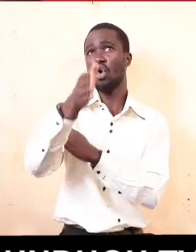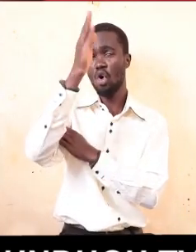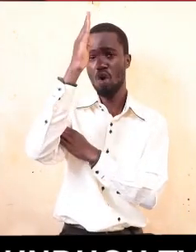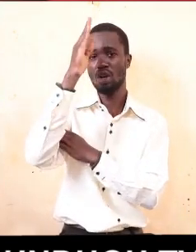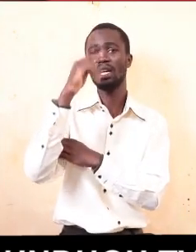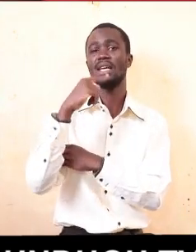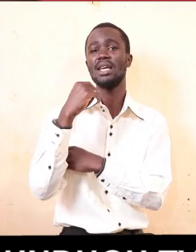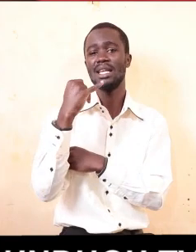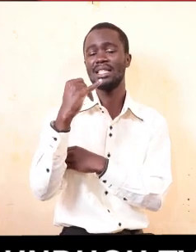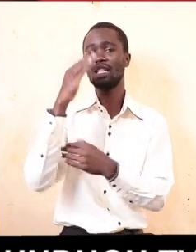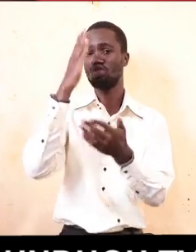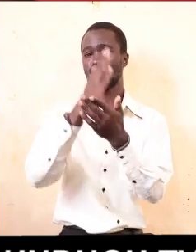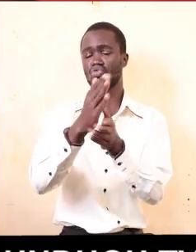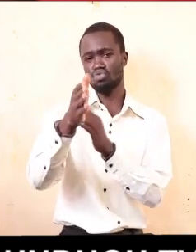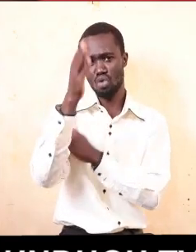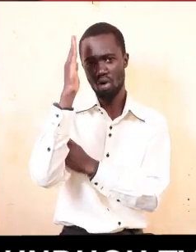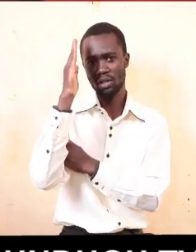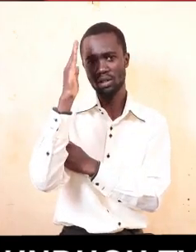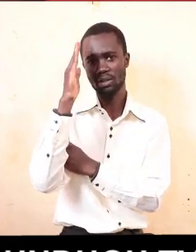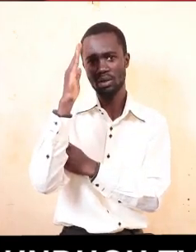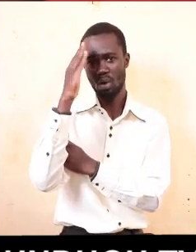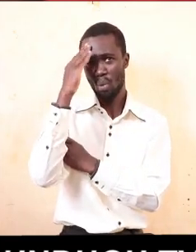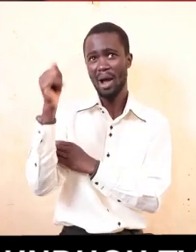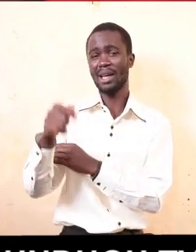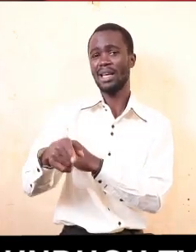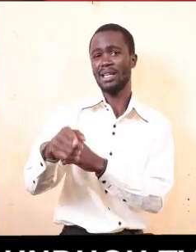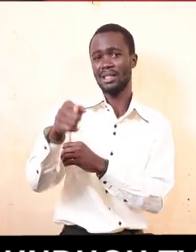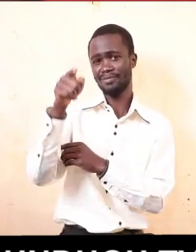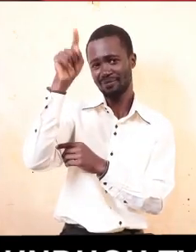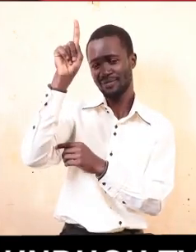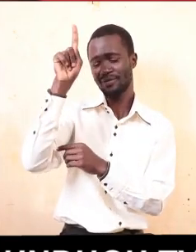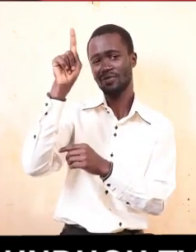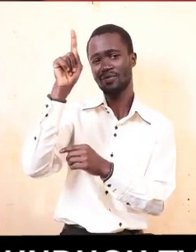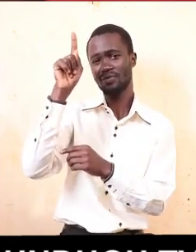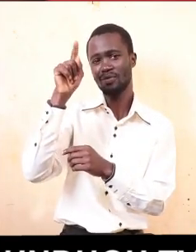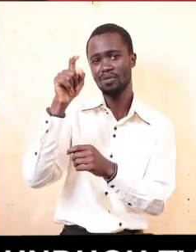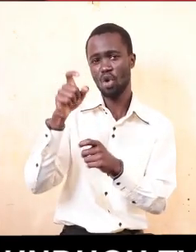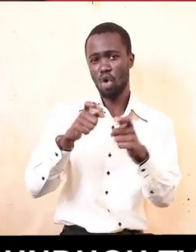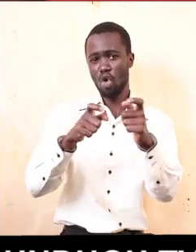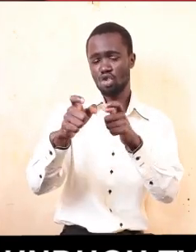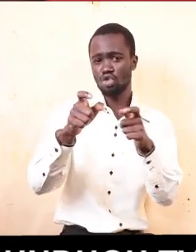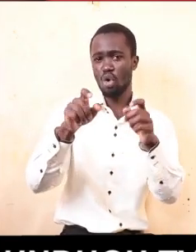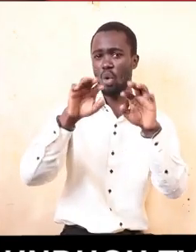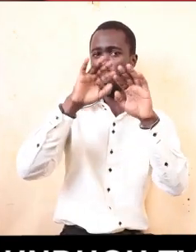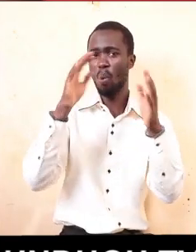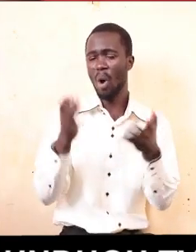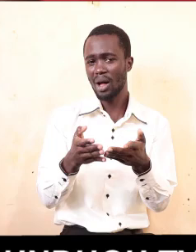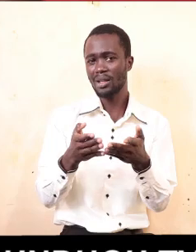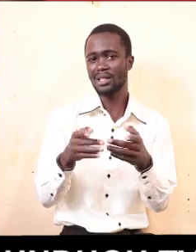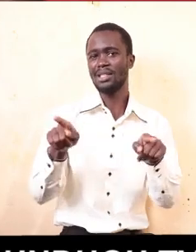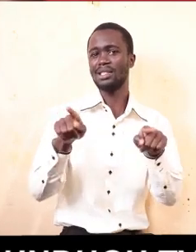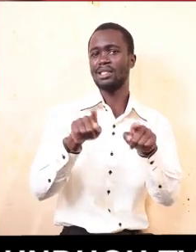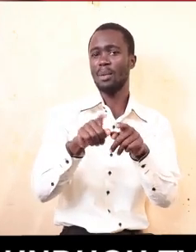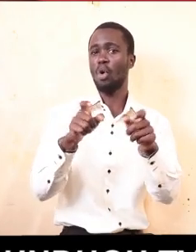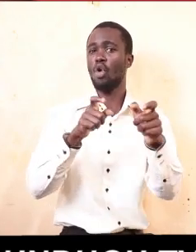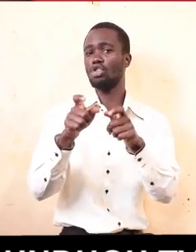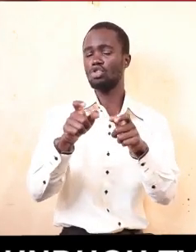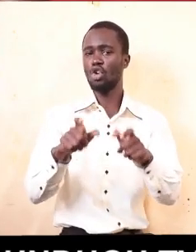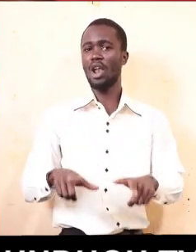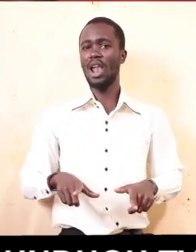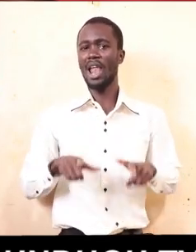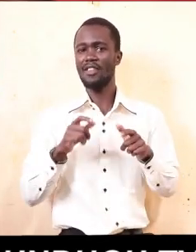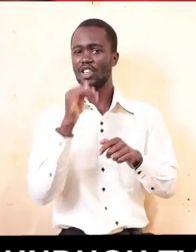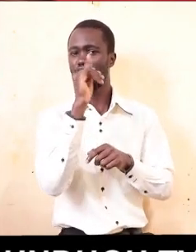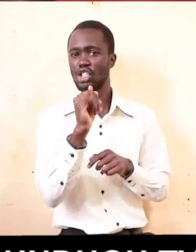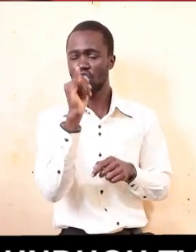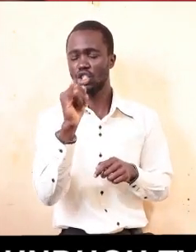ni kwamba yeye ndio anatawala ulimwengu, yeye ndio anatawala maisha yako, yeye ndiye